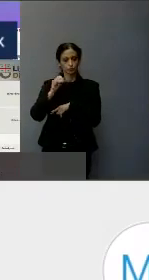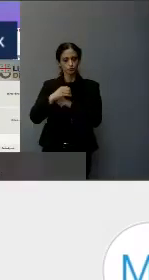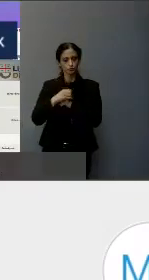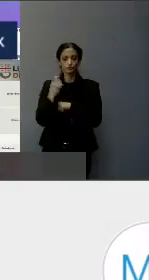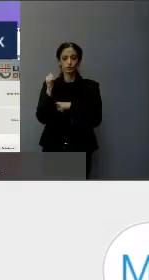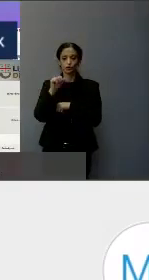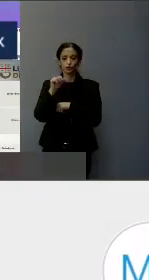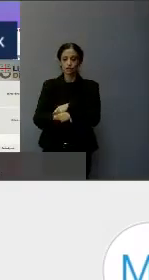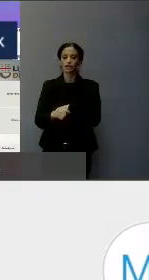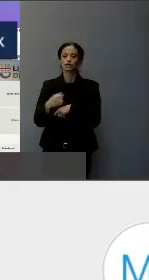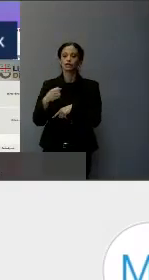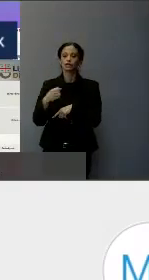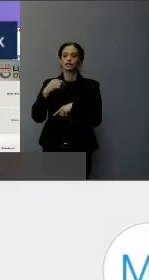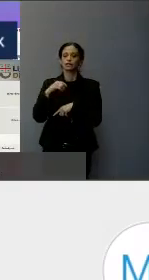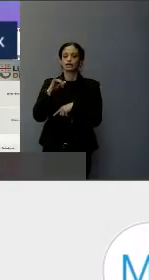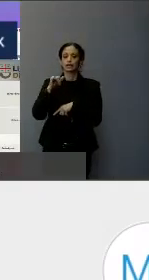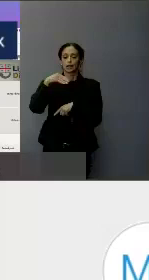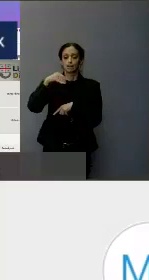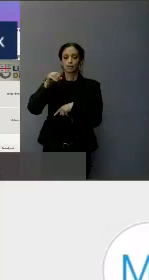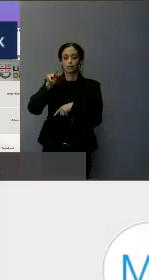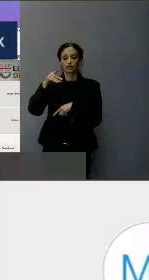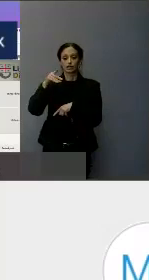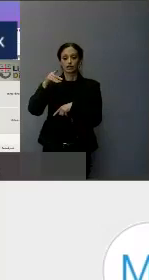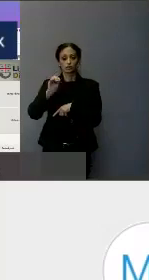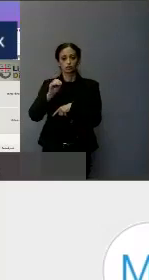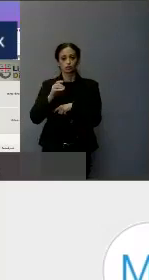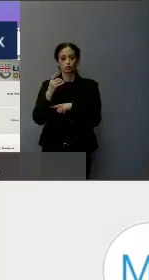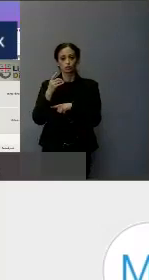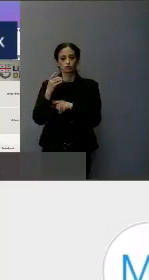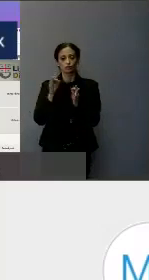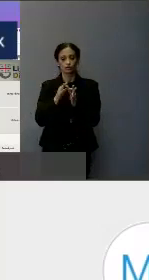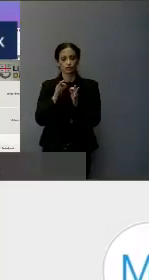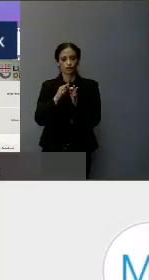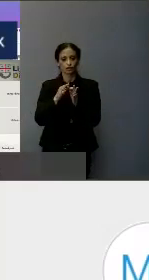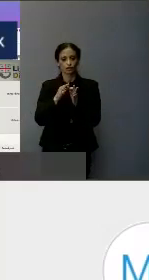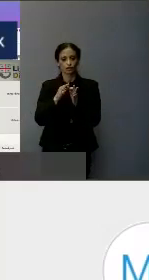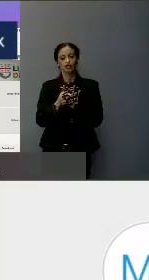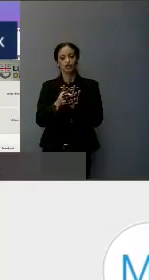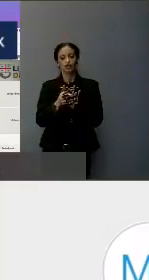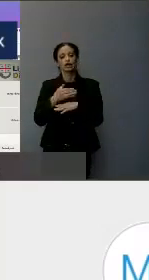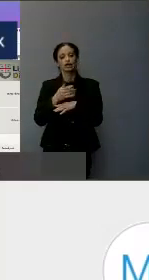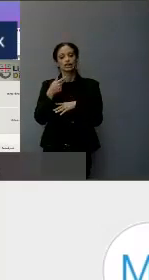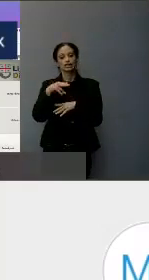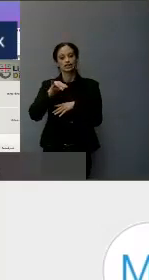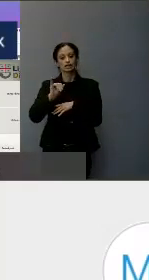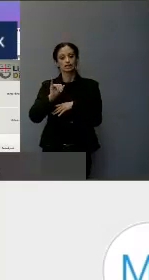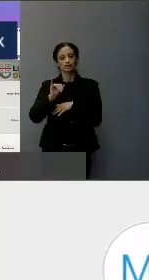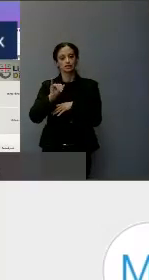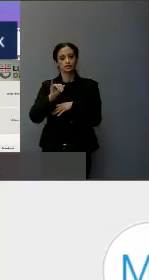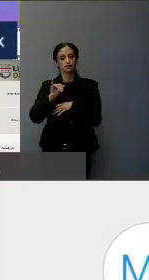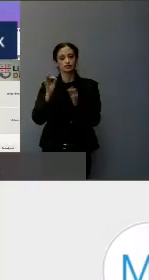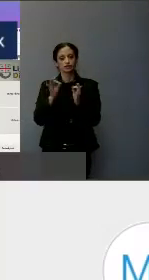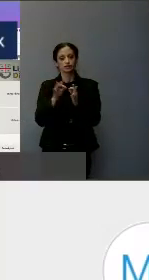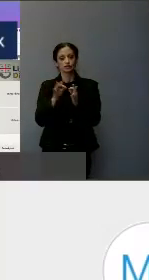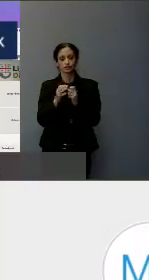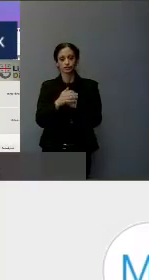contrario consigliere immordino consigliera tini favorevole